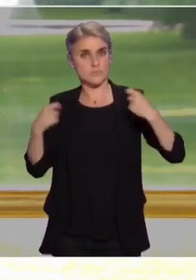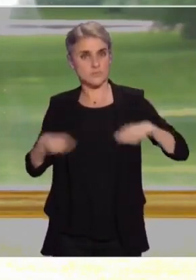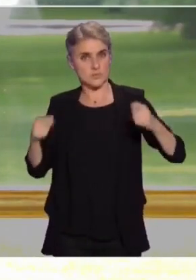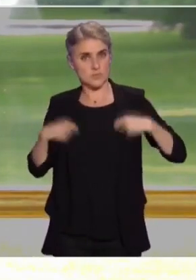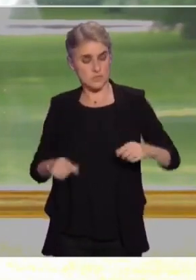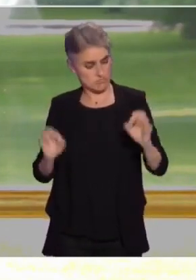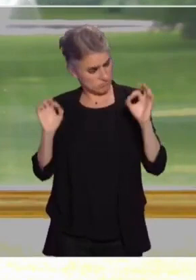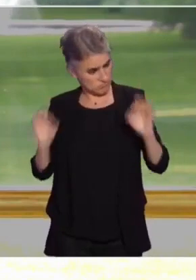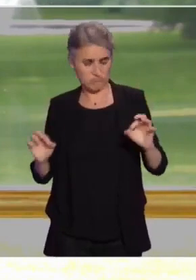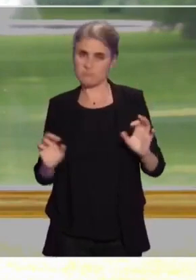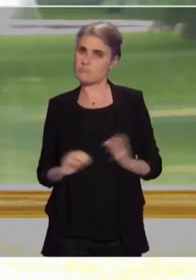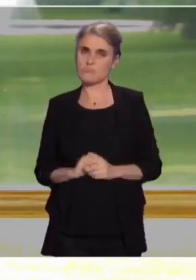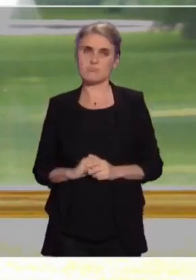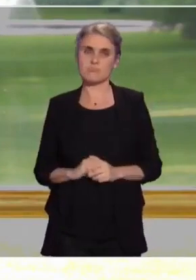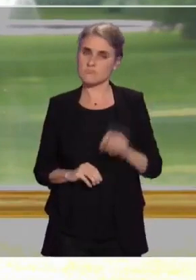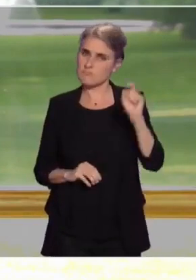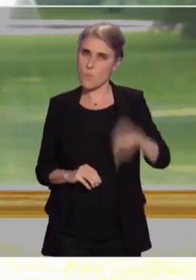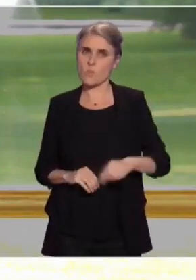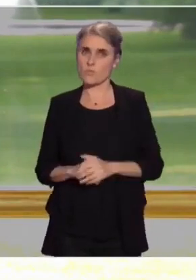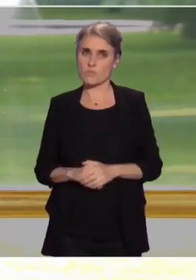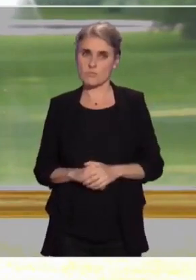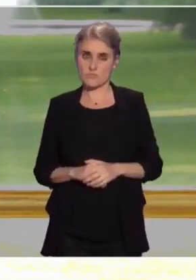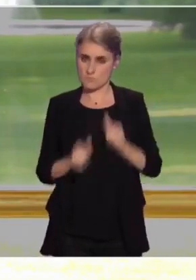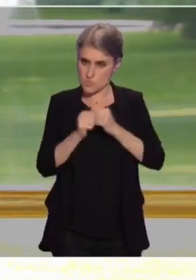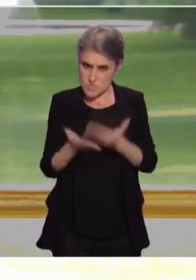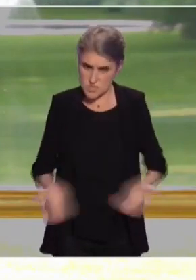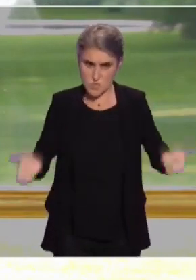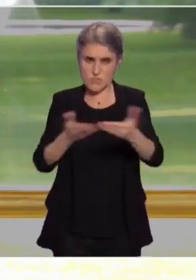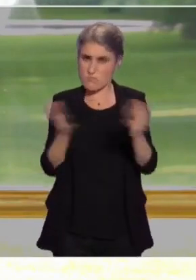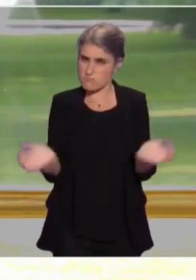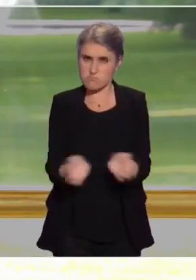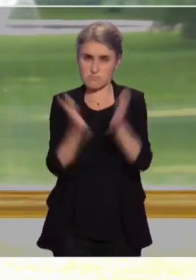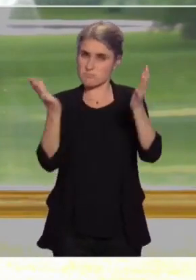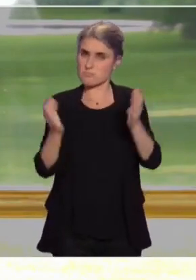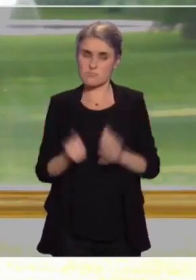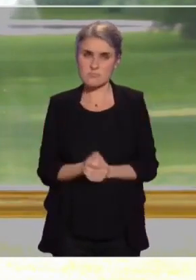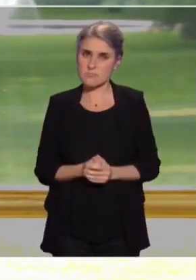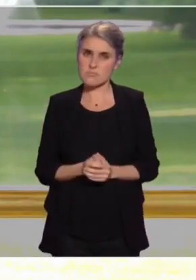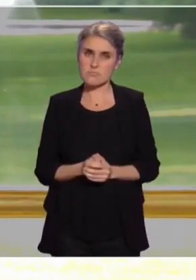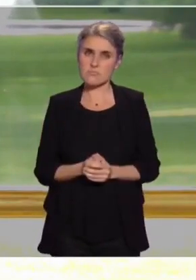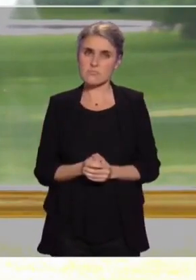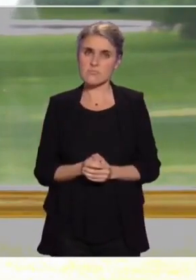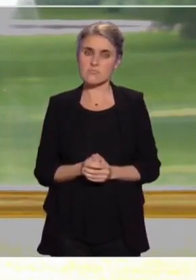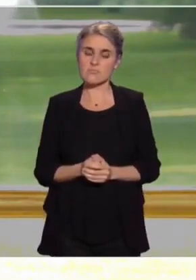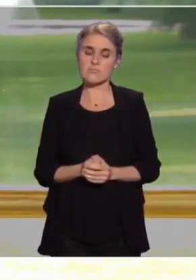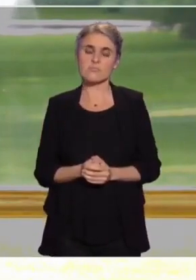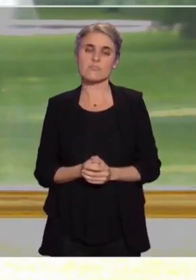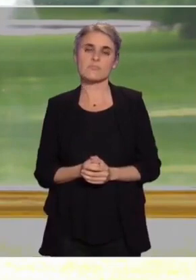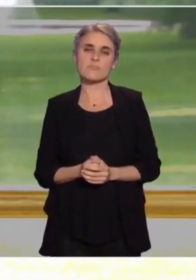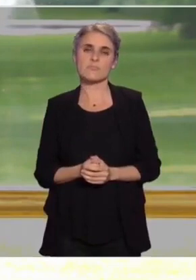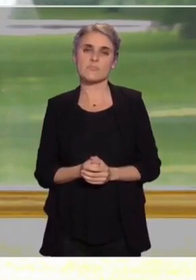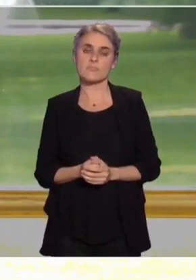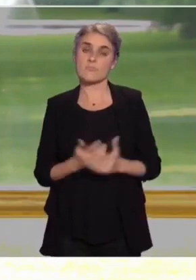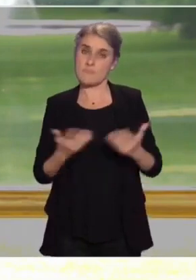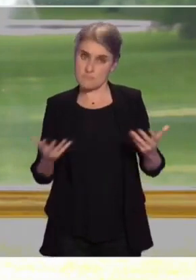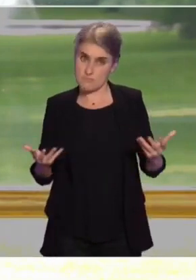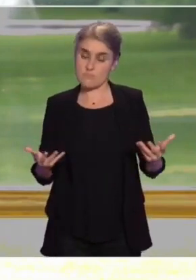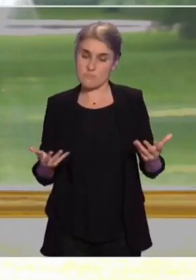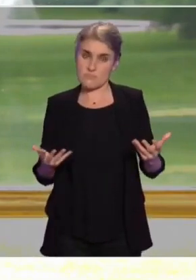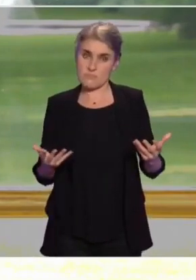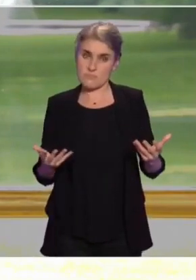justifier et se justifie en raison des circonstances exceptionnelles que nous venons de vivre mais elles viennent s'ajouter